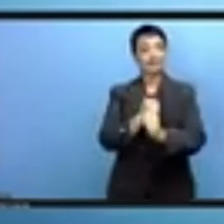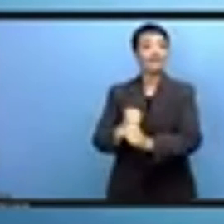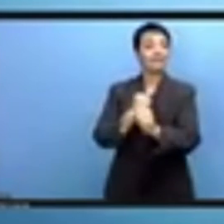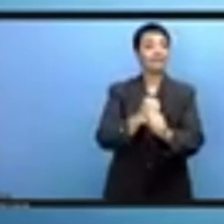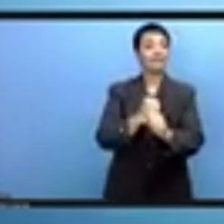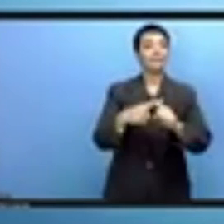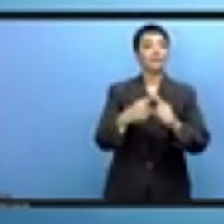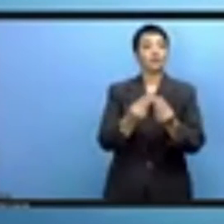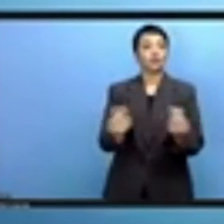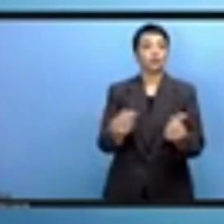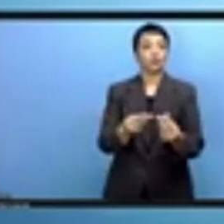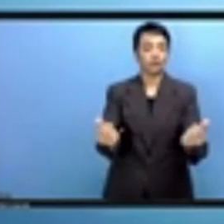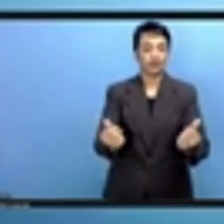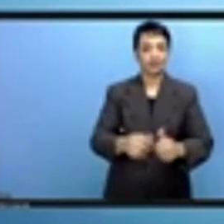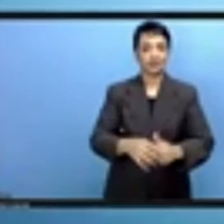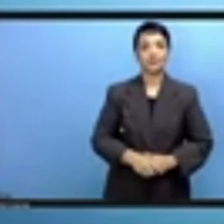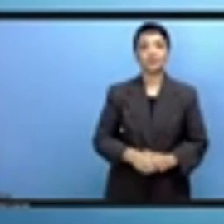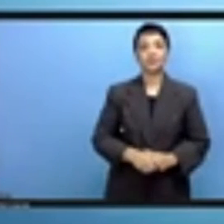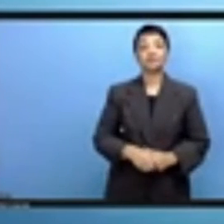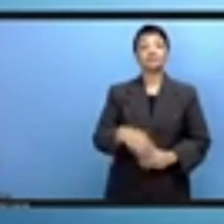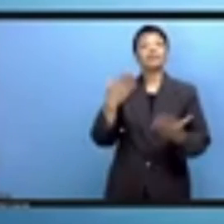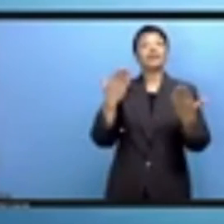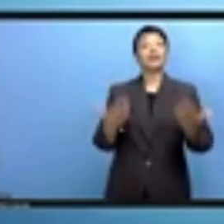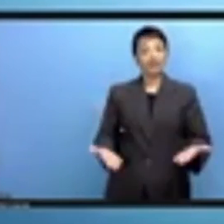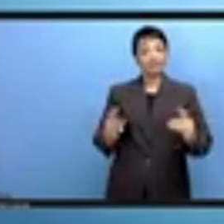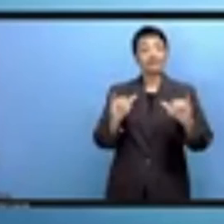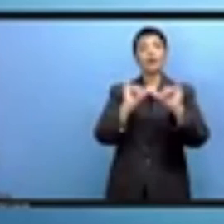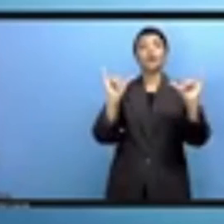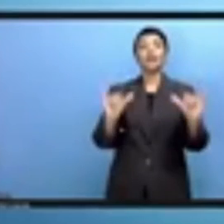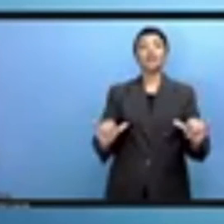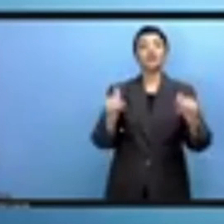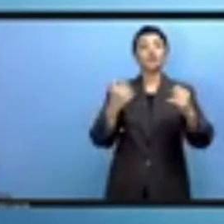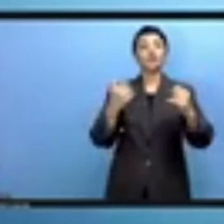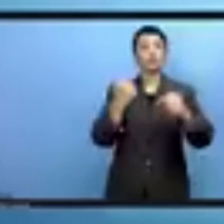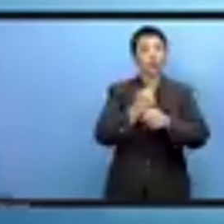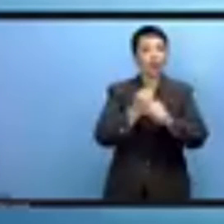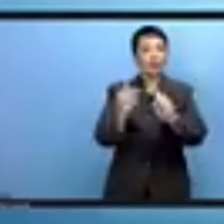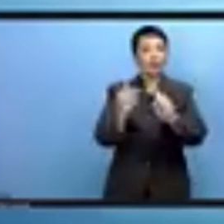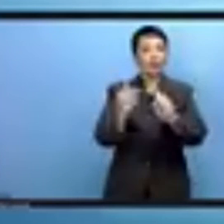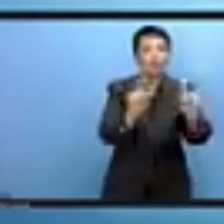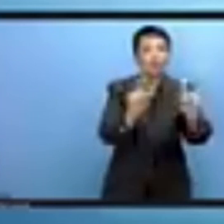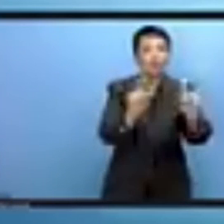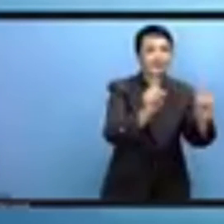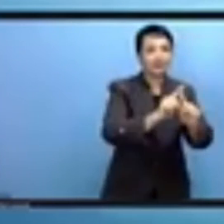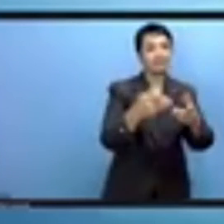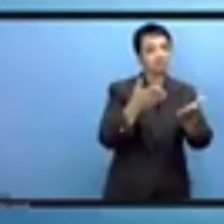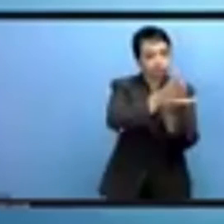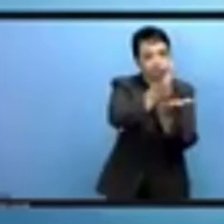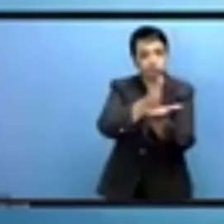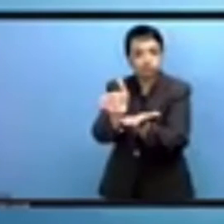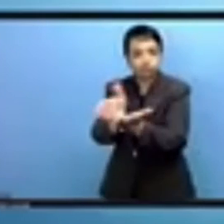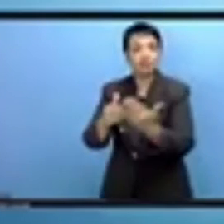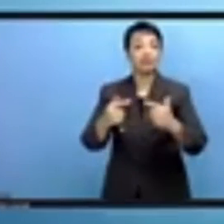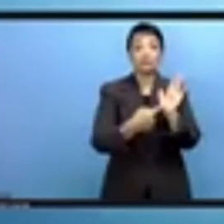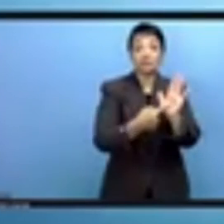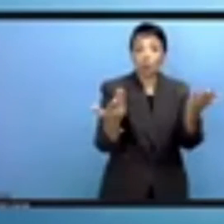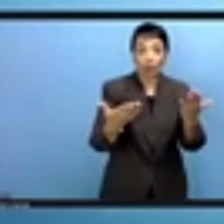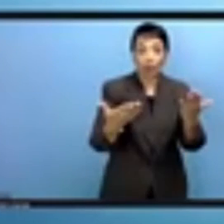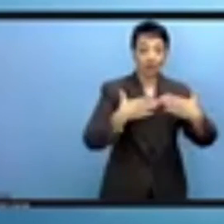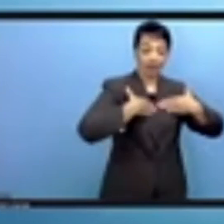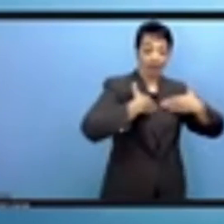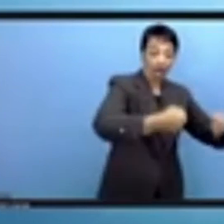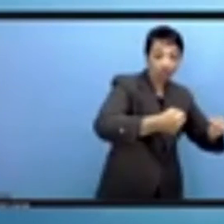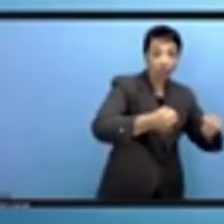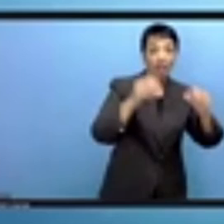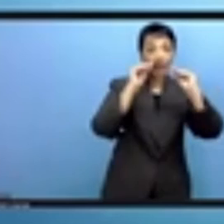的国家利益和提升埃塞俄比亚的竞争力，以促进 AI 服务